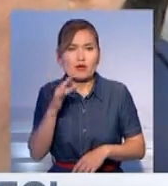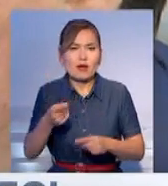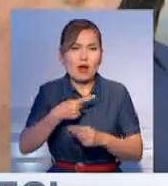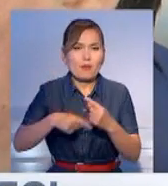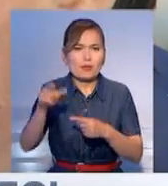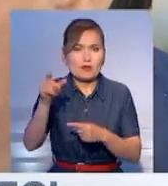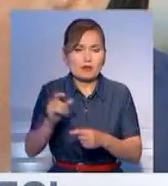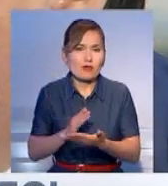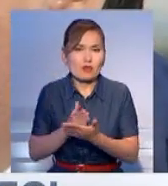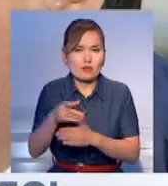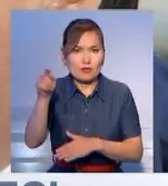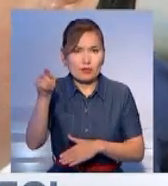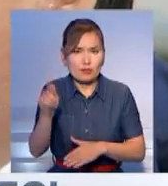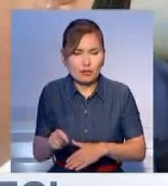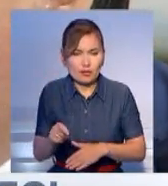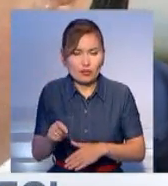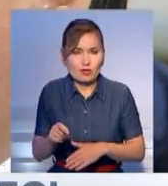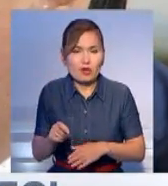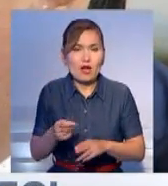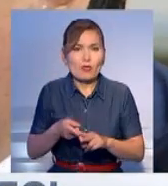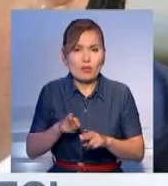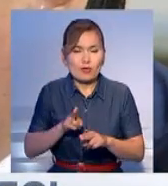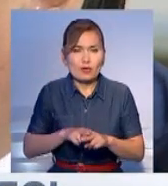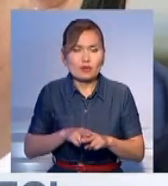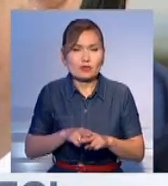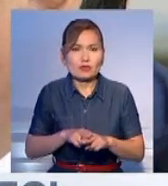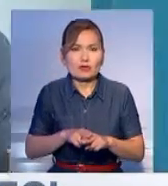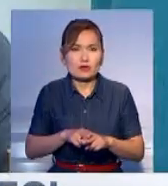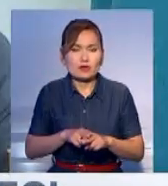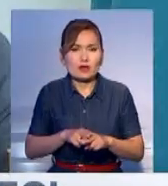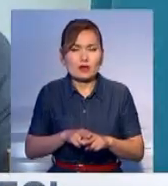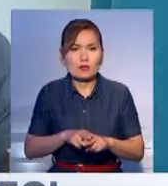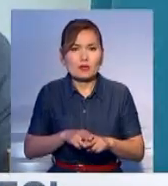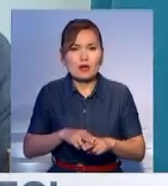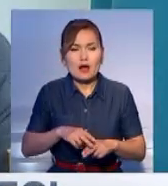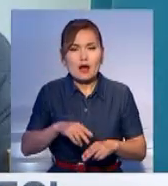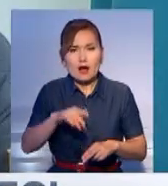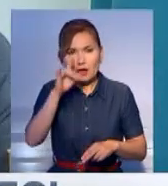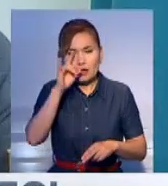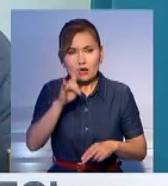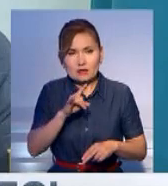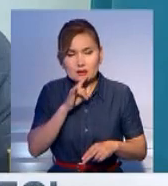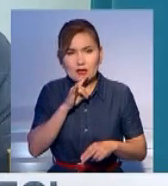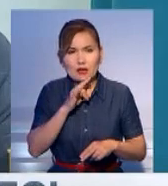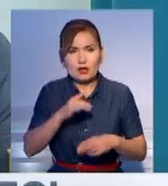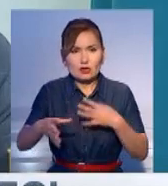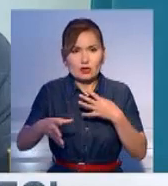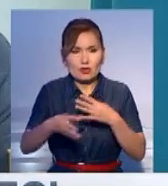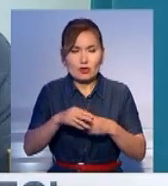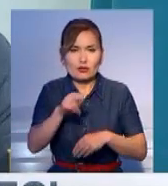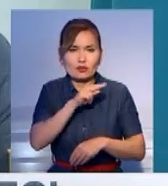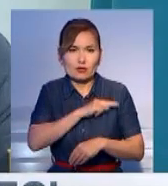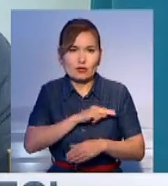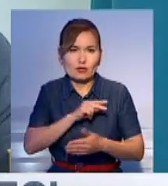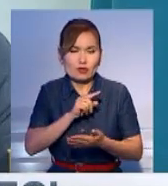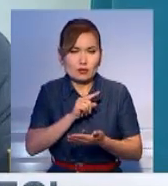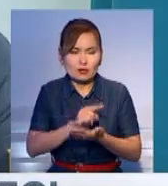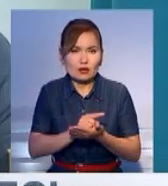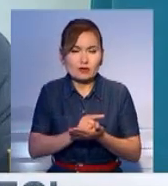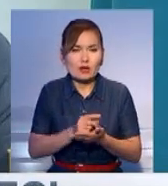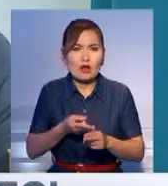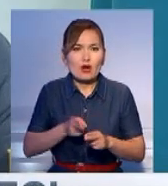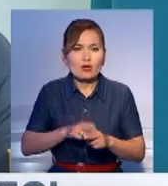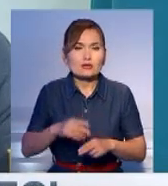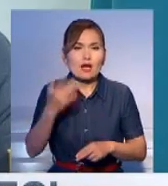ни с чем. Я хороший казах-фильм создал. Один бизнесмен приехал